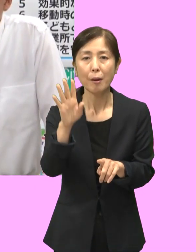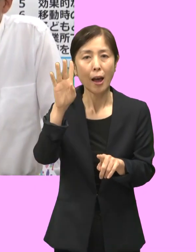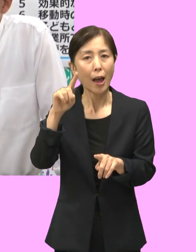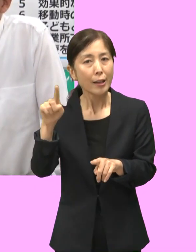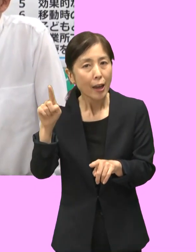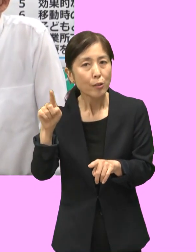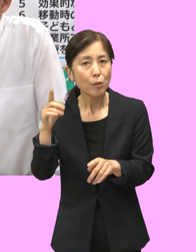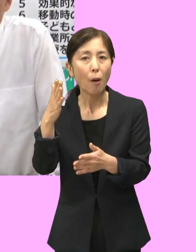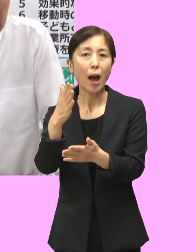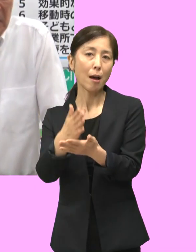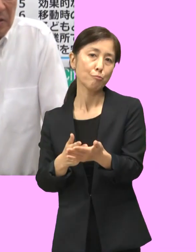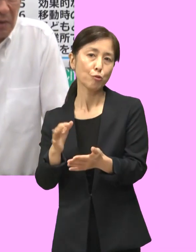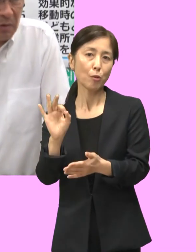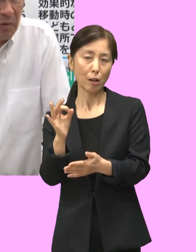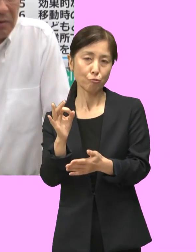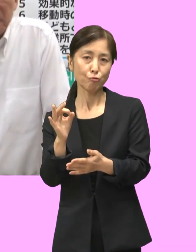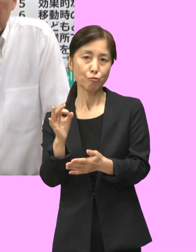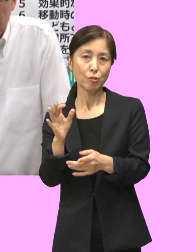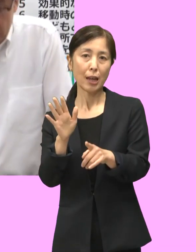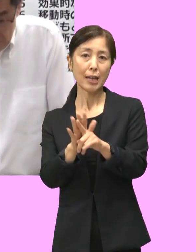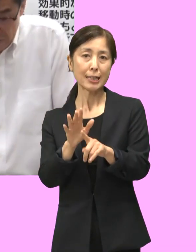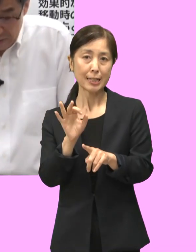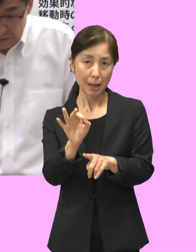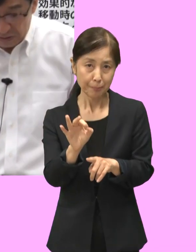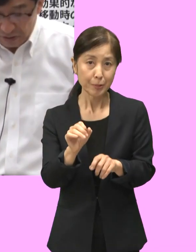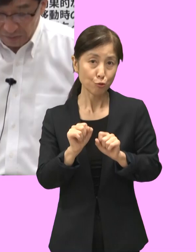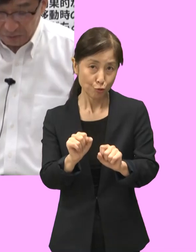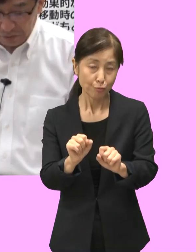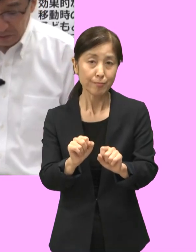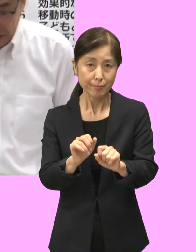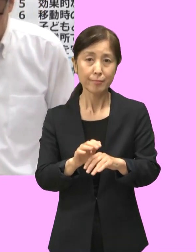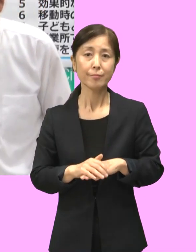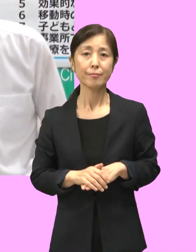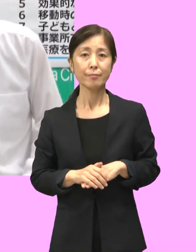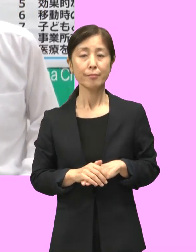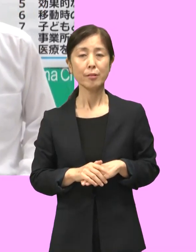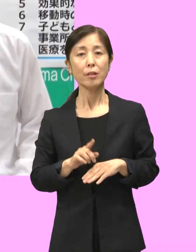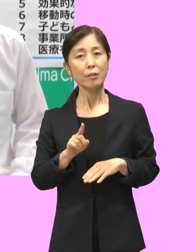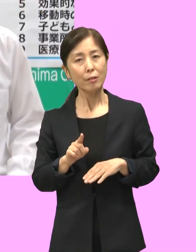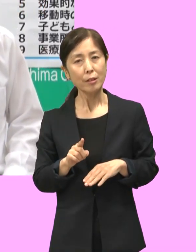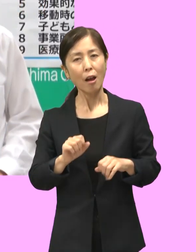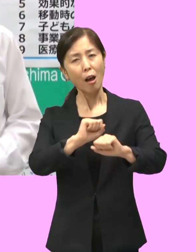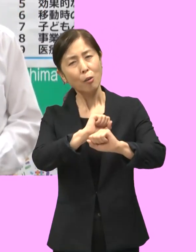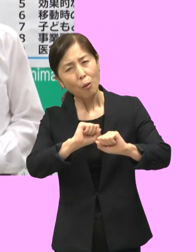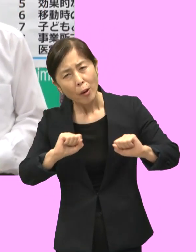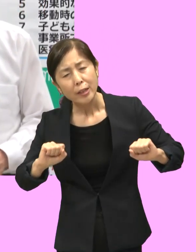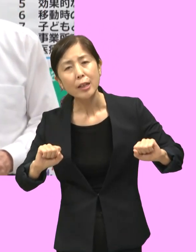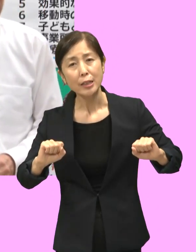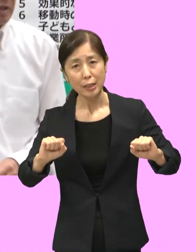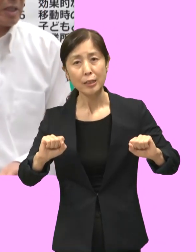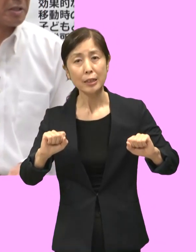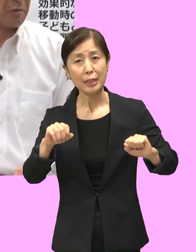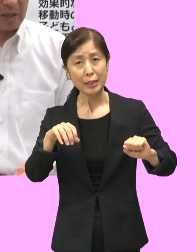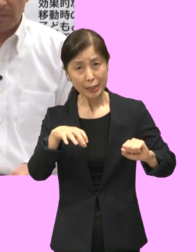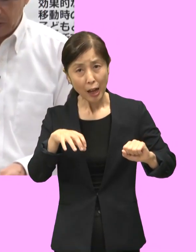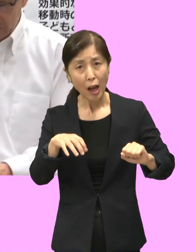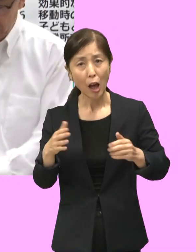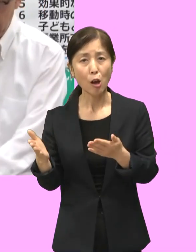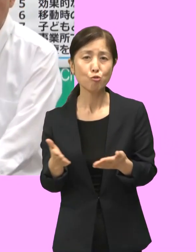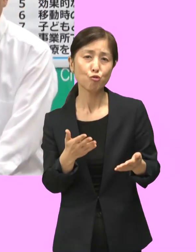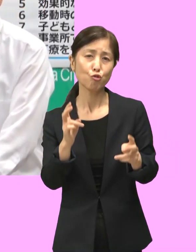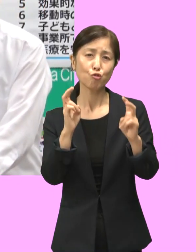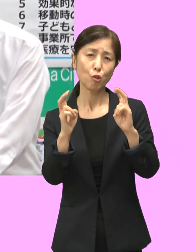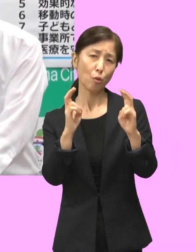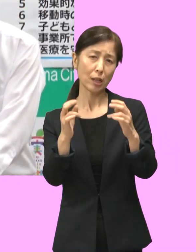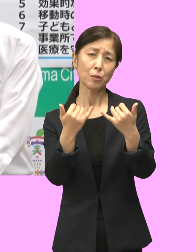分の額を支援しようというものであります。まあ、このような、広域的な運輸行政に関しては、まあ、基